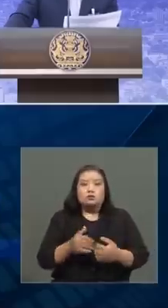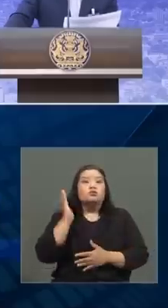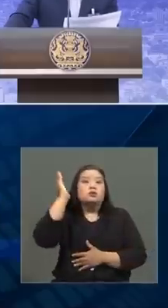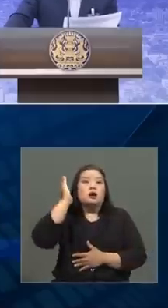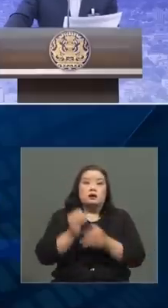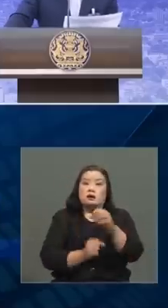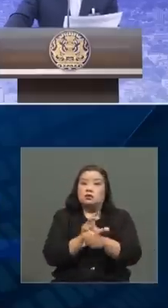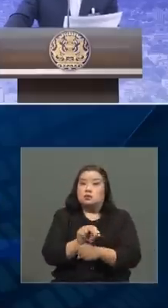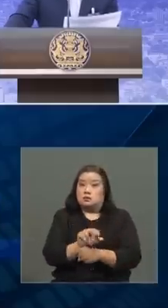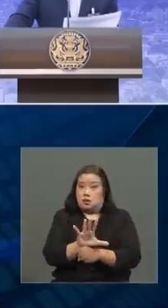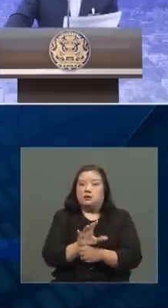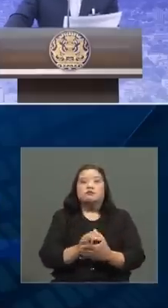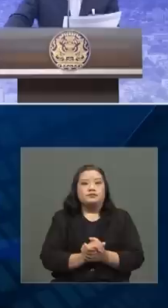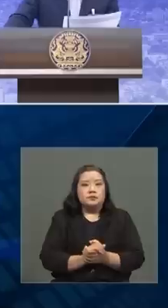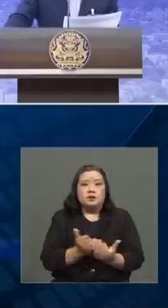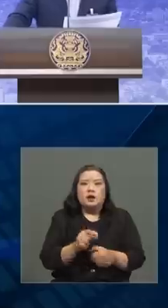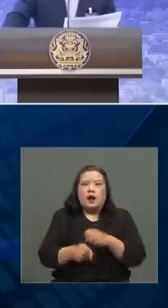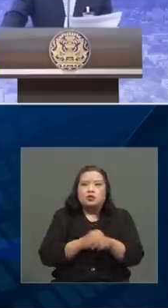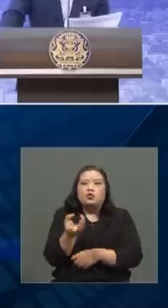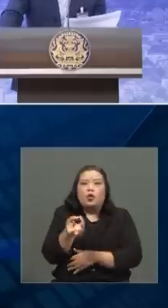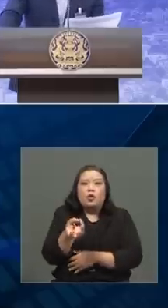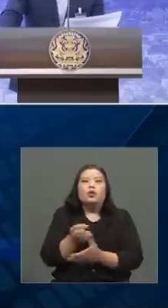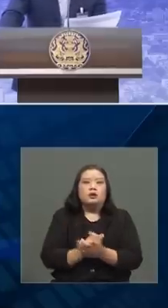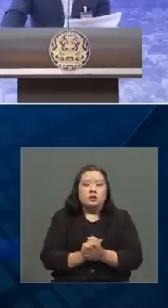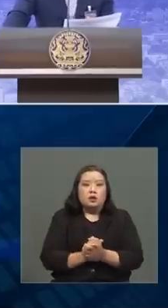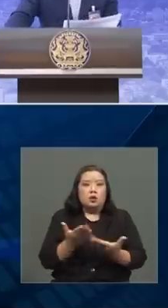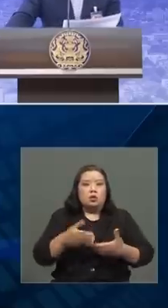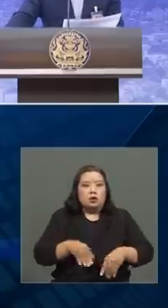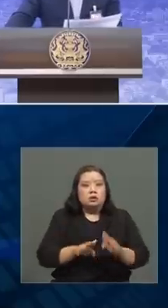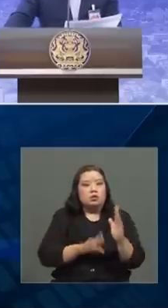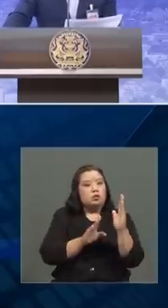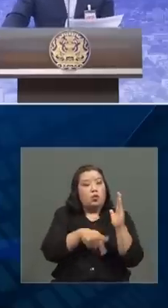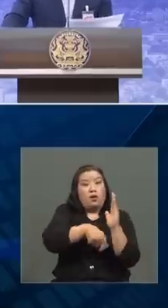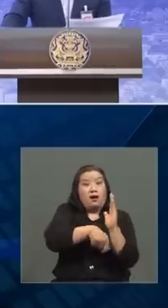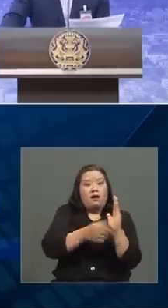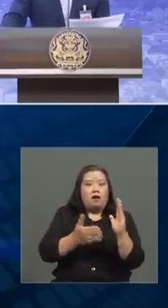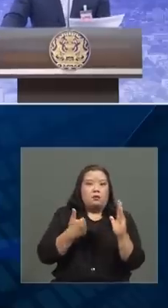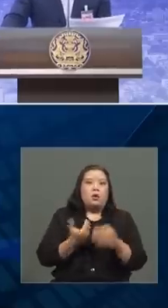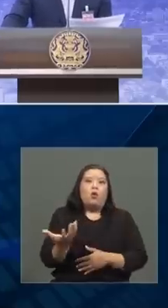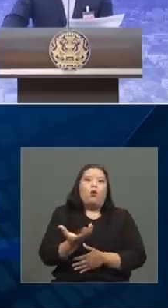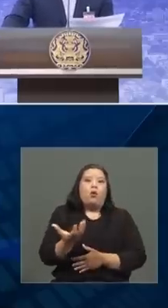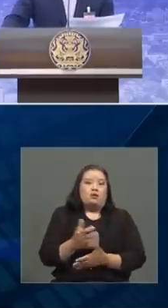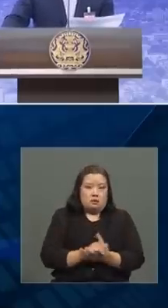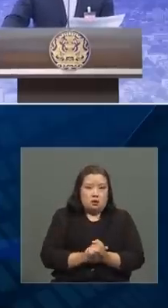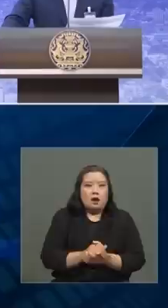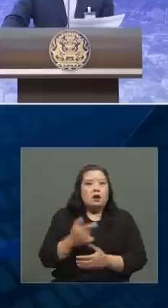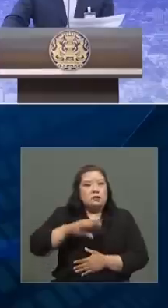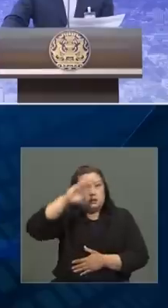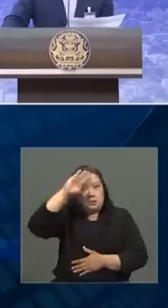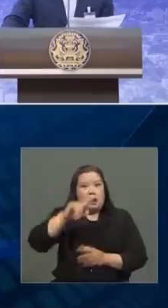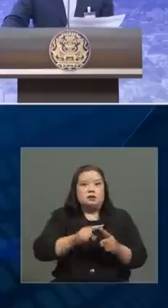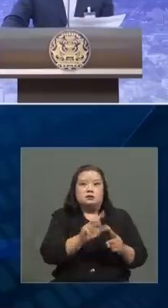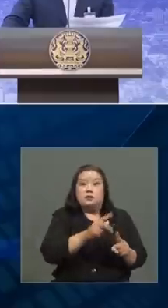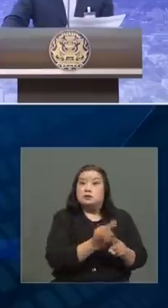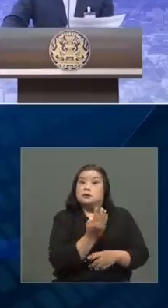ชายไทยอายุ35ปีนะครับอันนี้ยุน้อยหน่อยนครราชสีมามีโรคอ้วนนะครับมีไข้ตั้งแต่ 13และก็